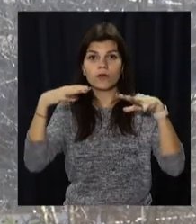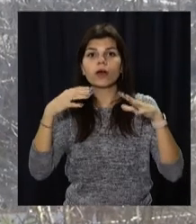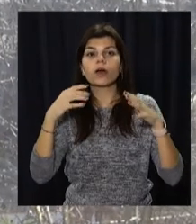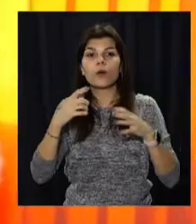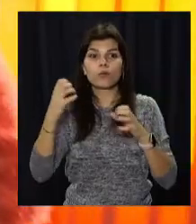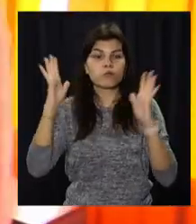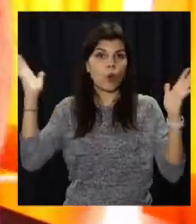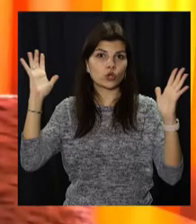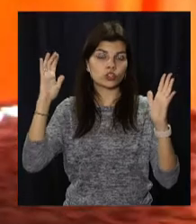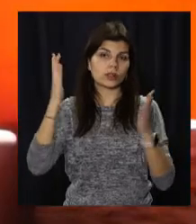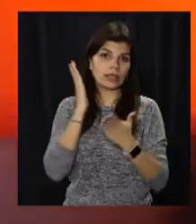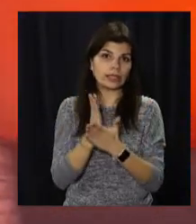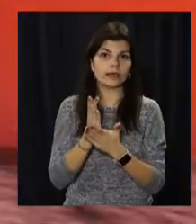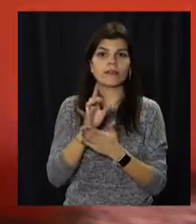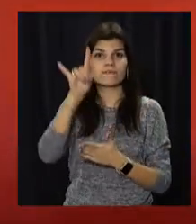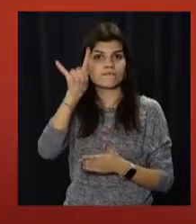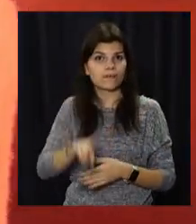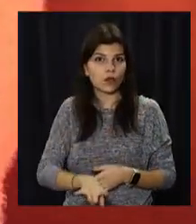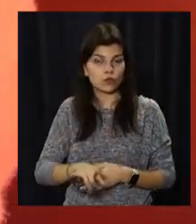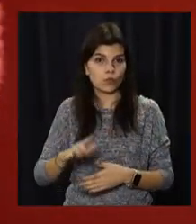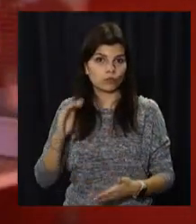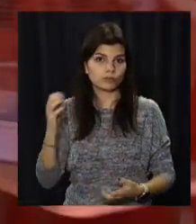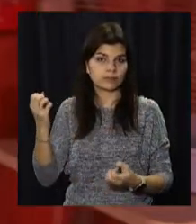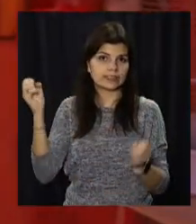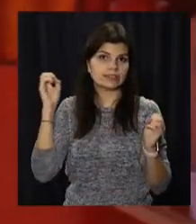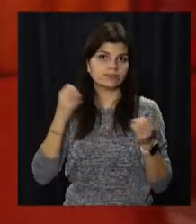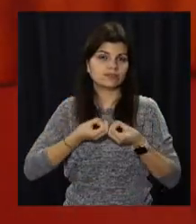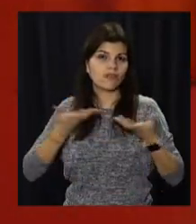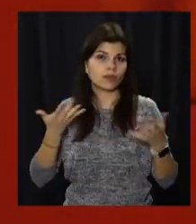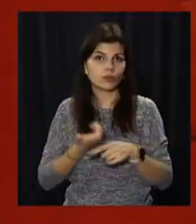великому вікну. От друга кімната.